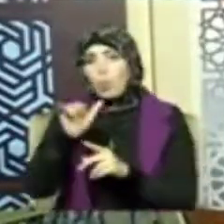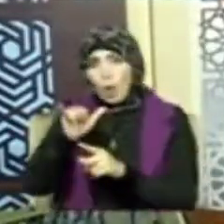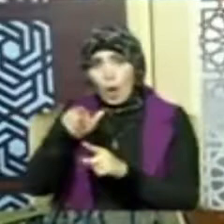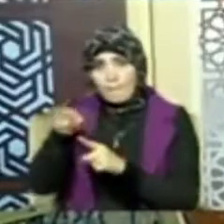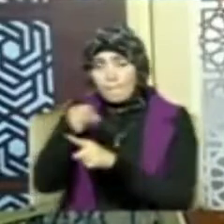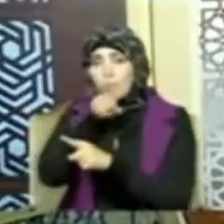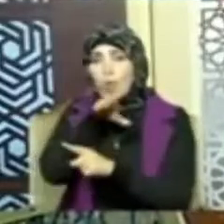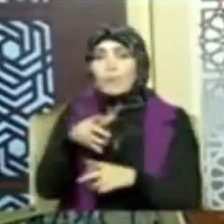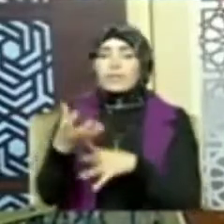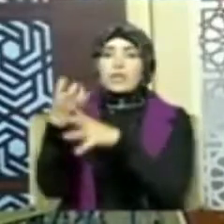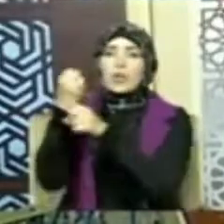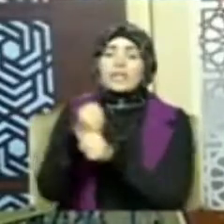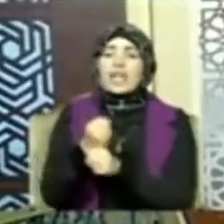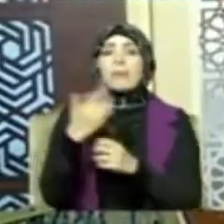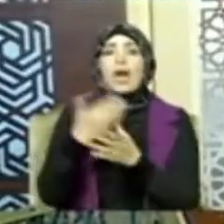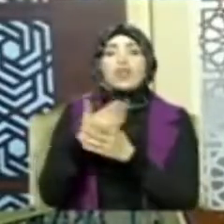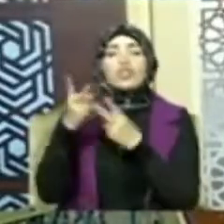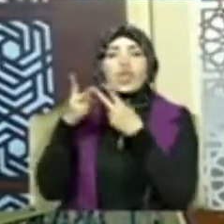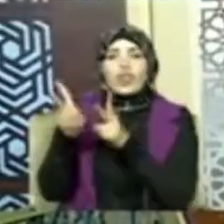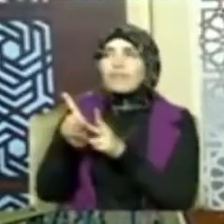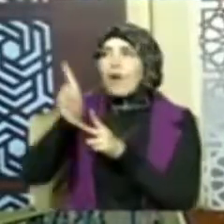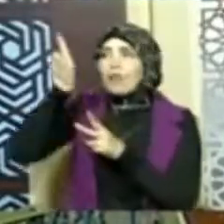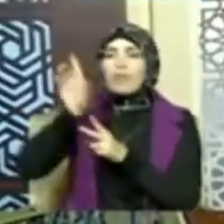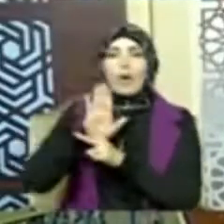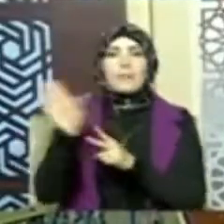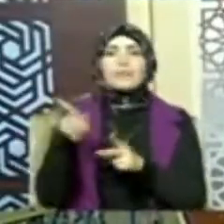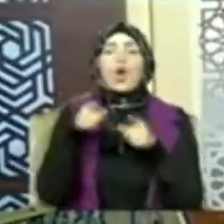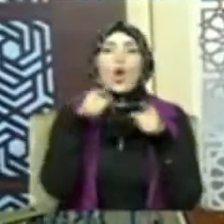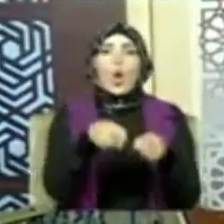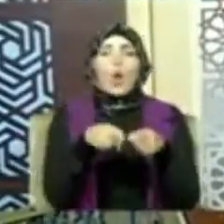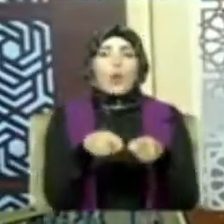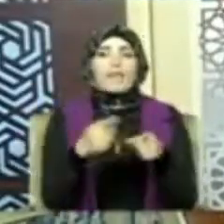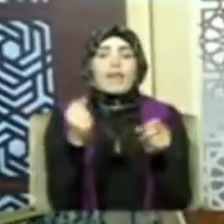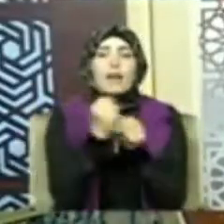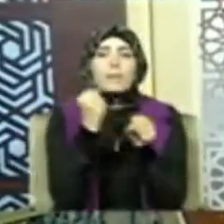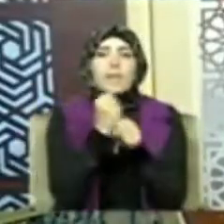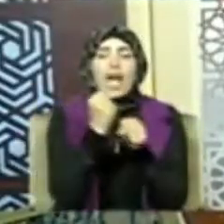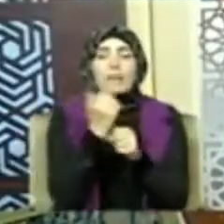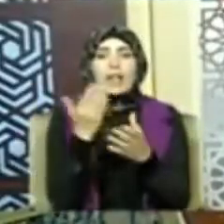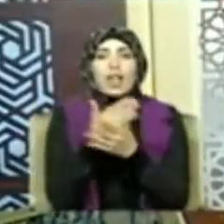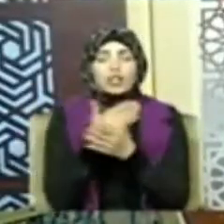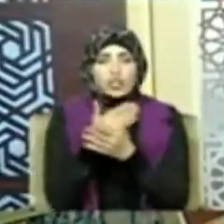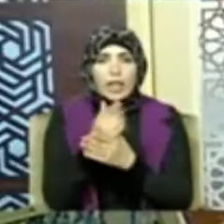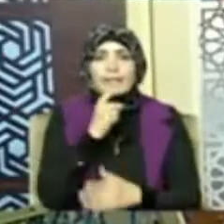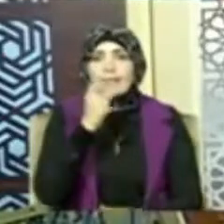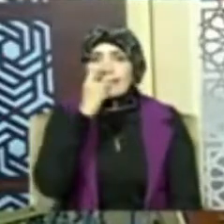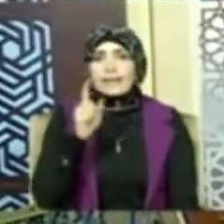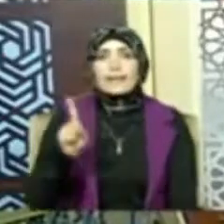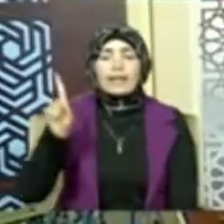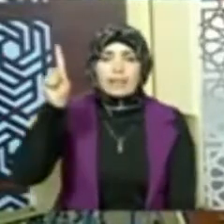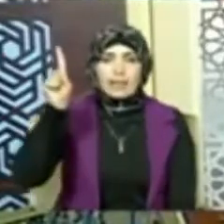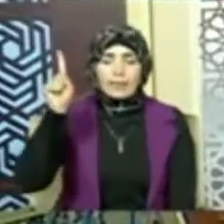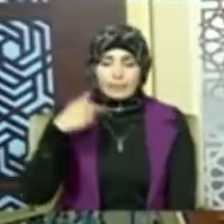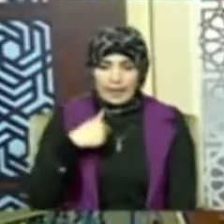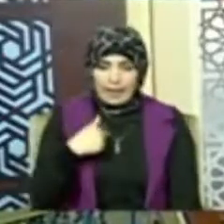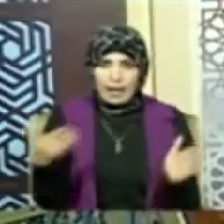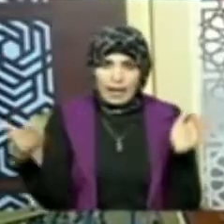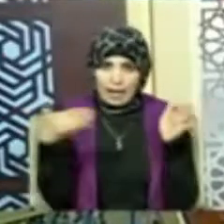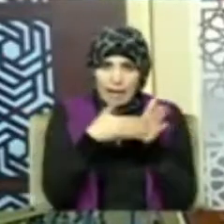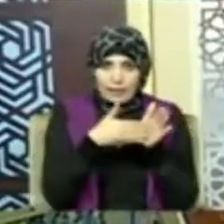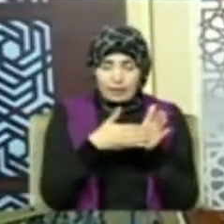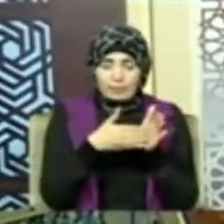ابتغاء مرضات الله. هذا هو حال من يعمل لدين الله عز وجل. ما أختم به